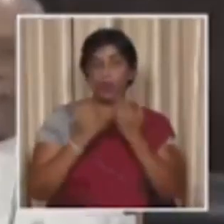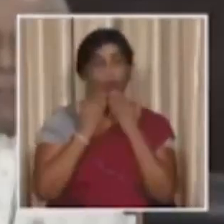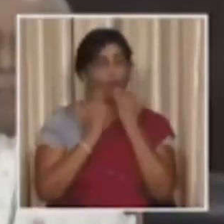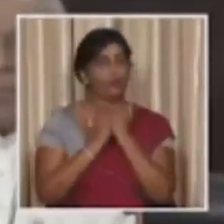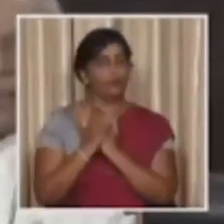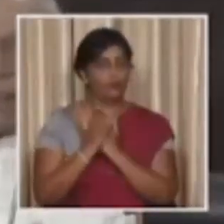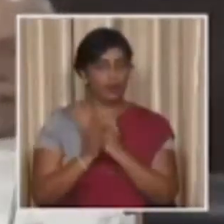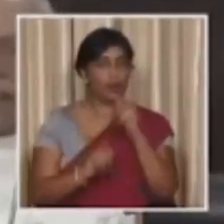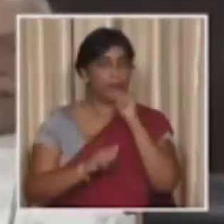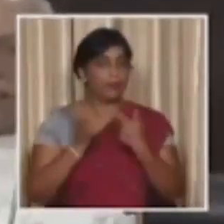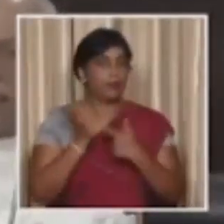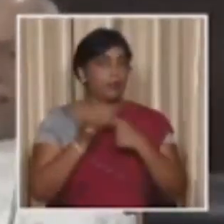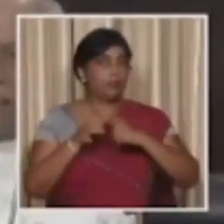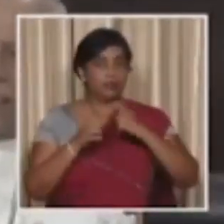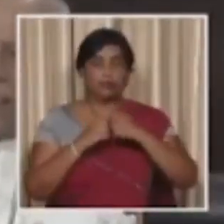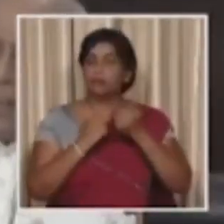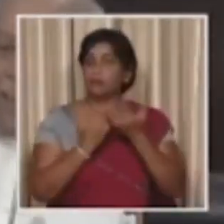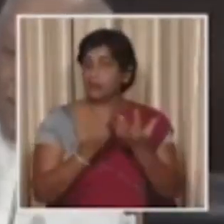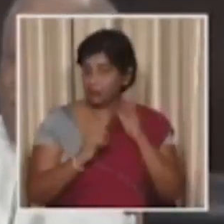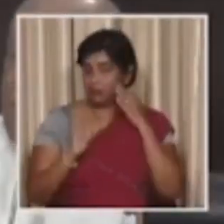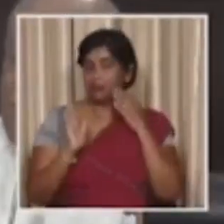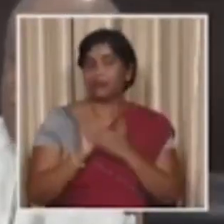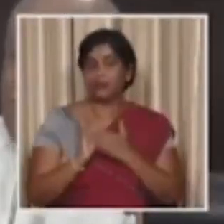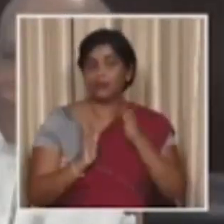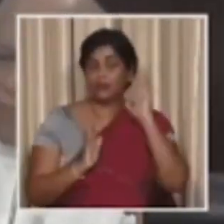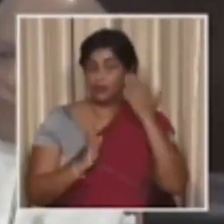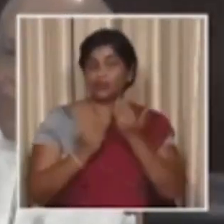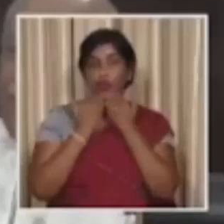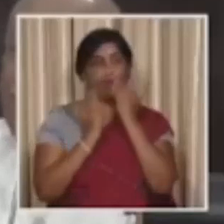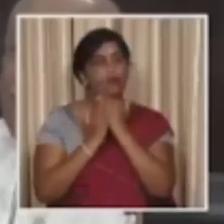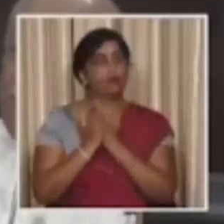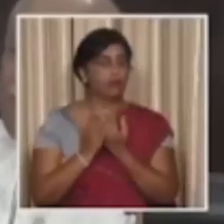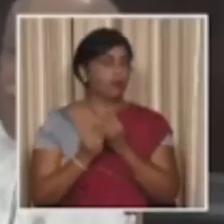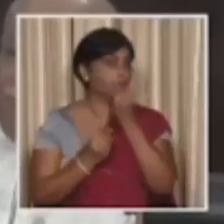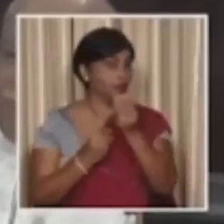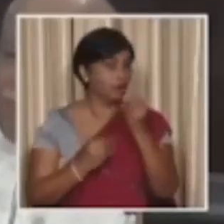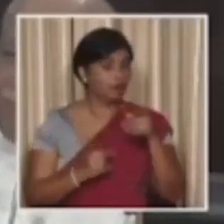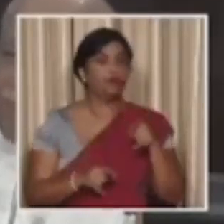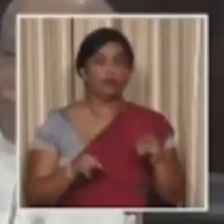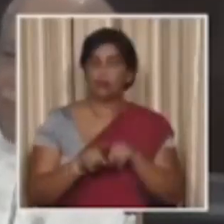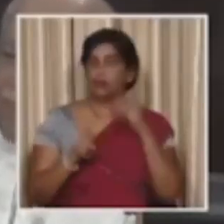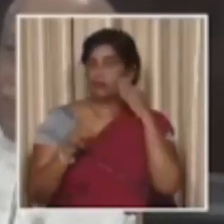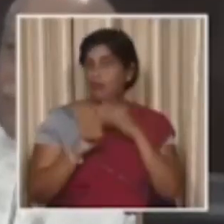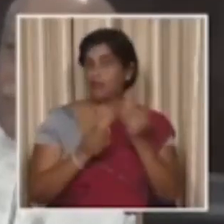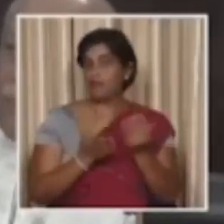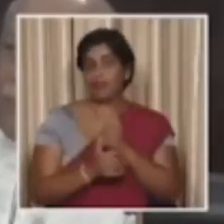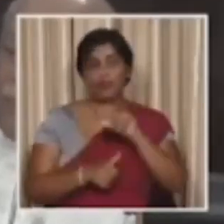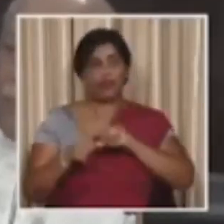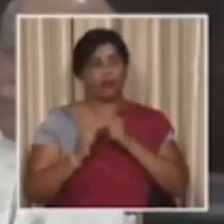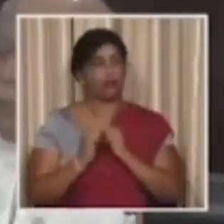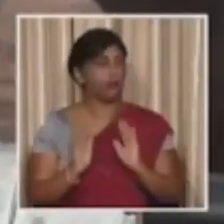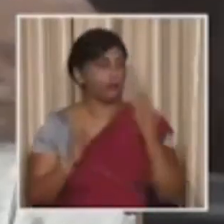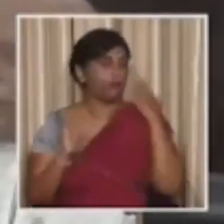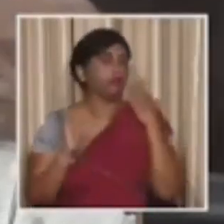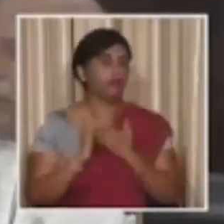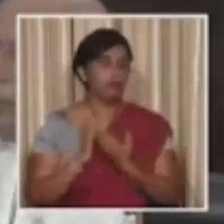උපදේශ ඖෂධ ප්‍රසම්පාදන කිරීම සම්බන්ධයෙන් සුවිශේෂ මාර්ග උපදේශ නිකුත් කිරීම ආ ඒ සඳහා වෙනම ආයතනයක් පිහිටීම